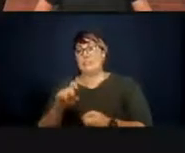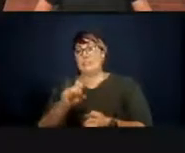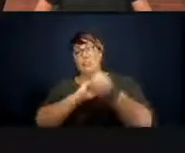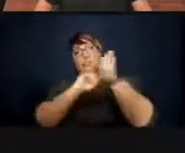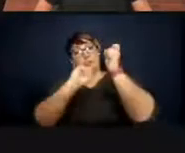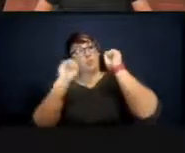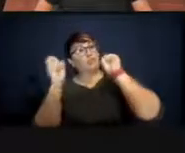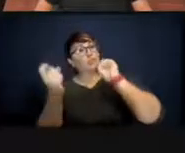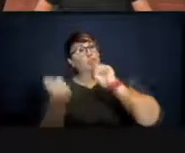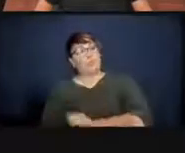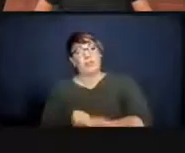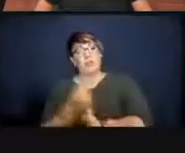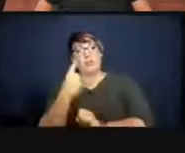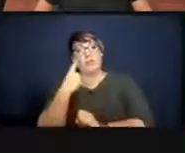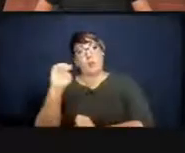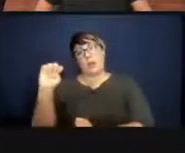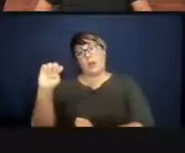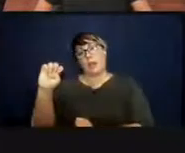mambo haya